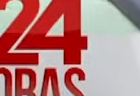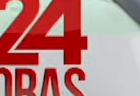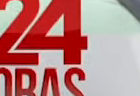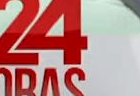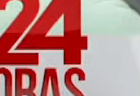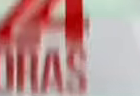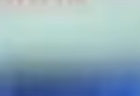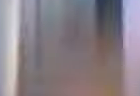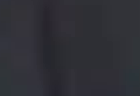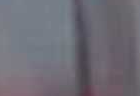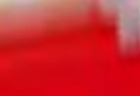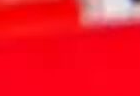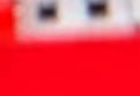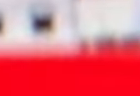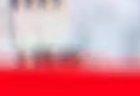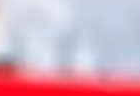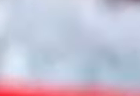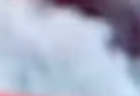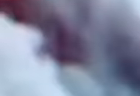prime time.